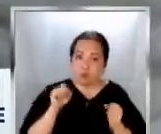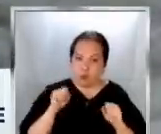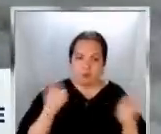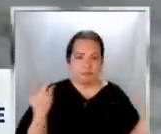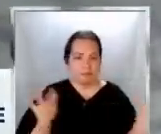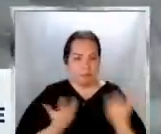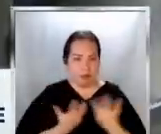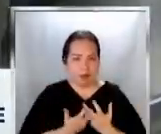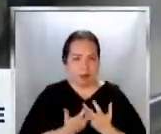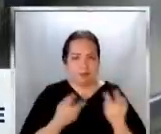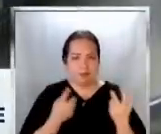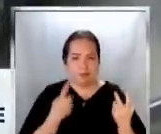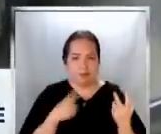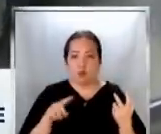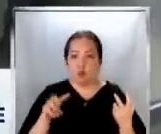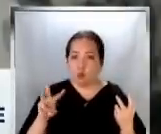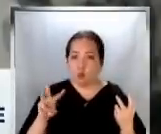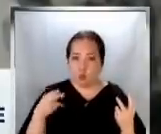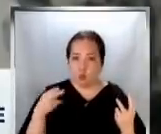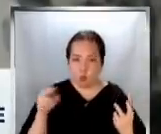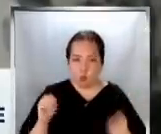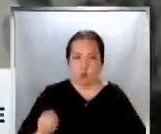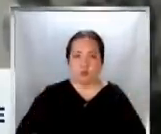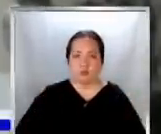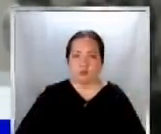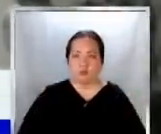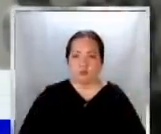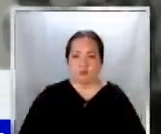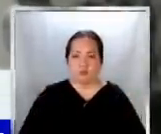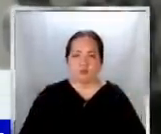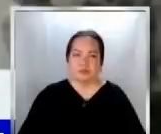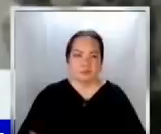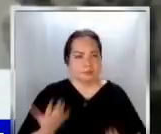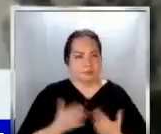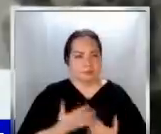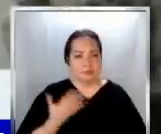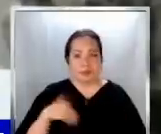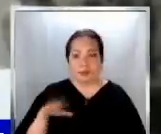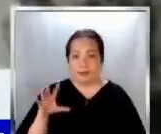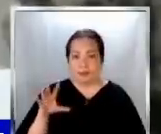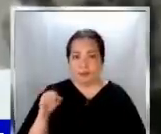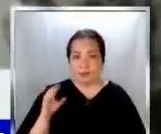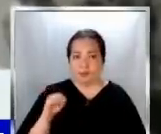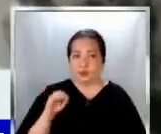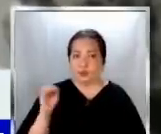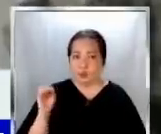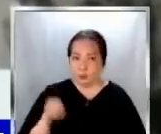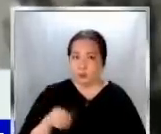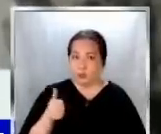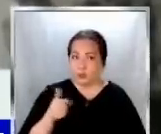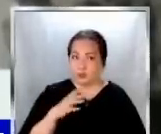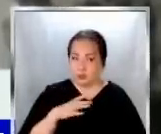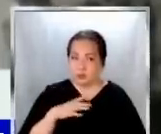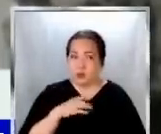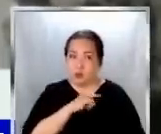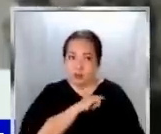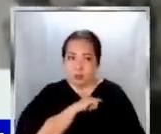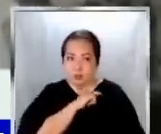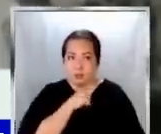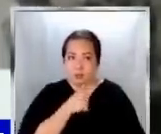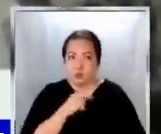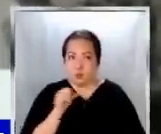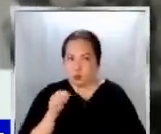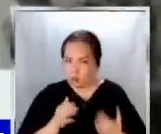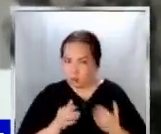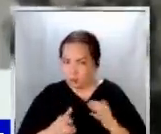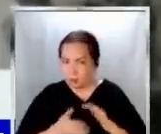ng WHO. That means about 50% and preferably close or above 70%. And of course,